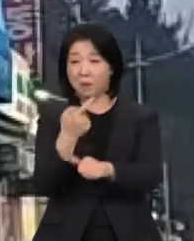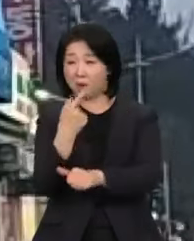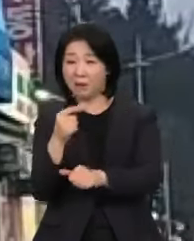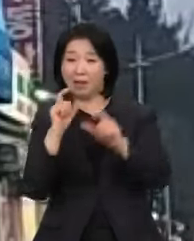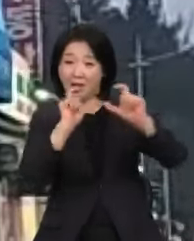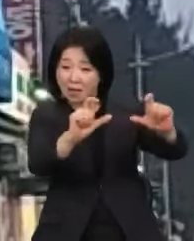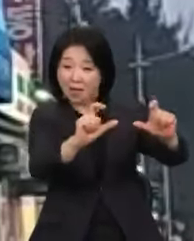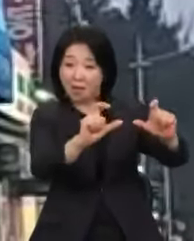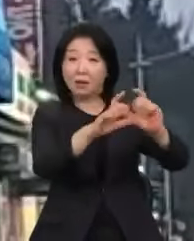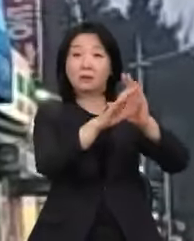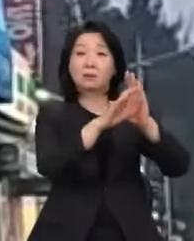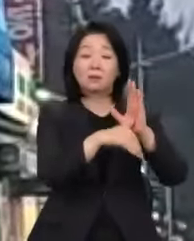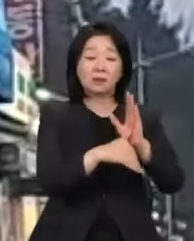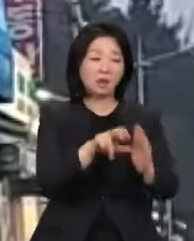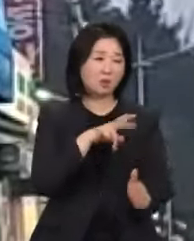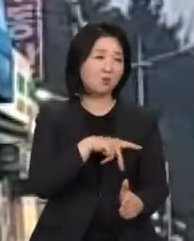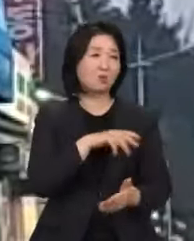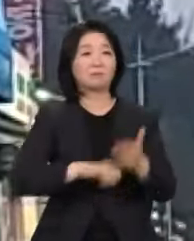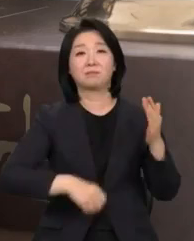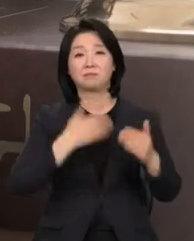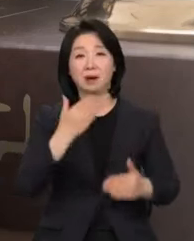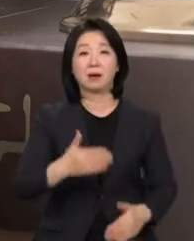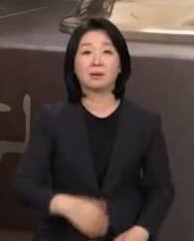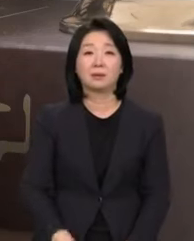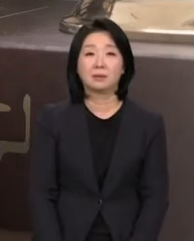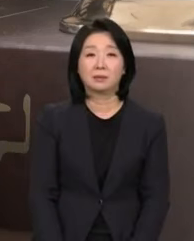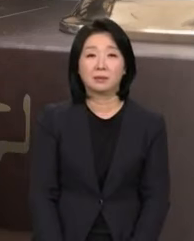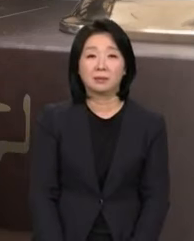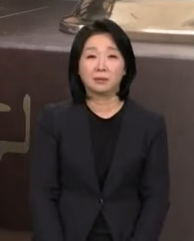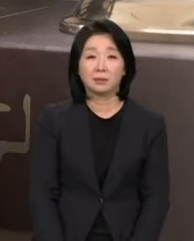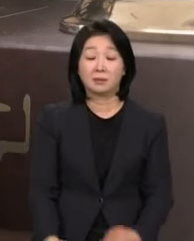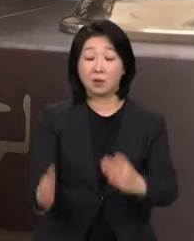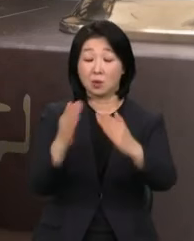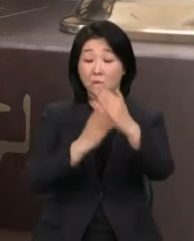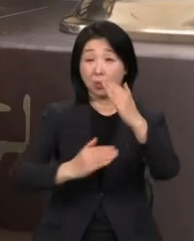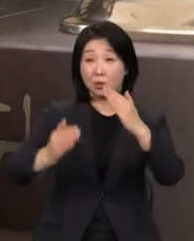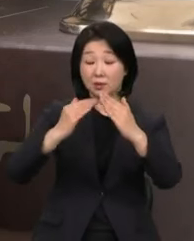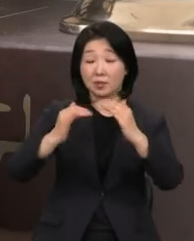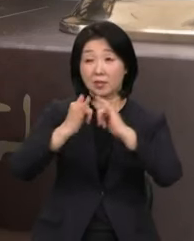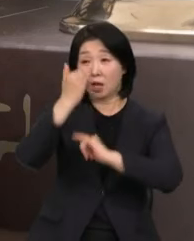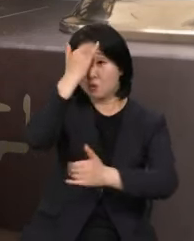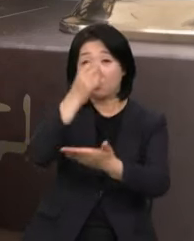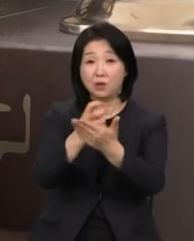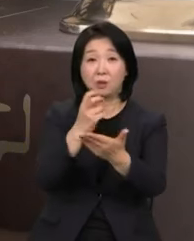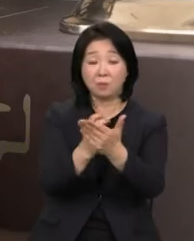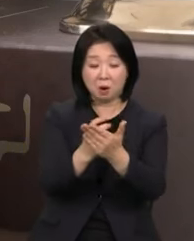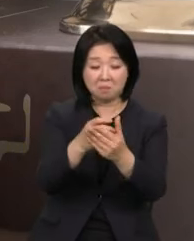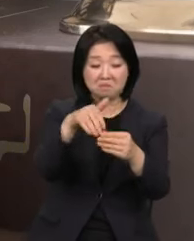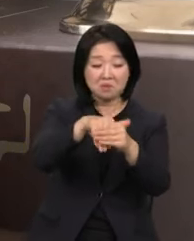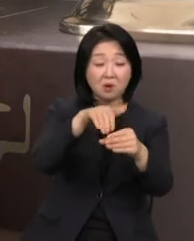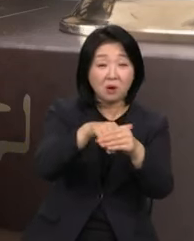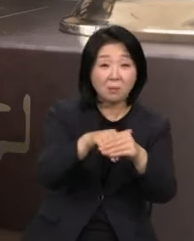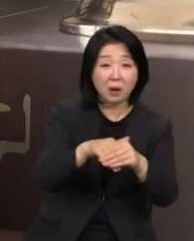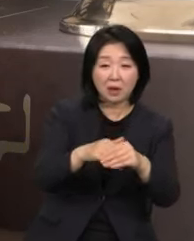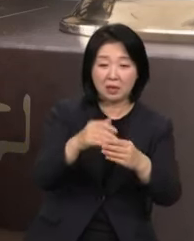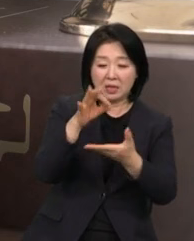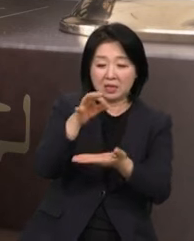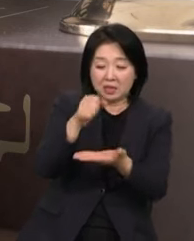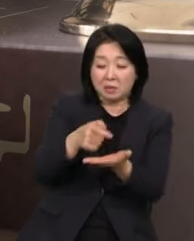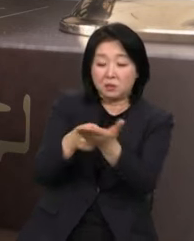형을 받으면 의원직을 잃을 수도 있습니다. 공직자윤리법상 공직선거 후보자가 부동산을 신고할